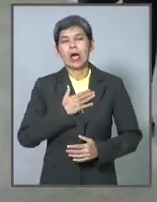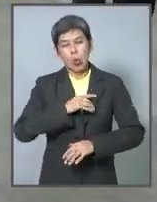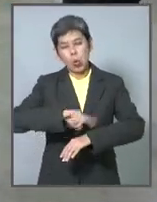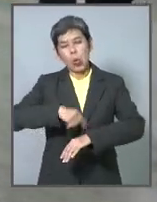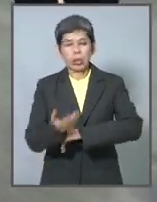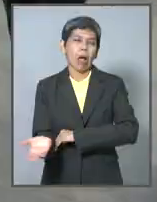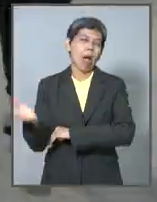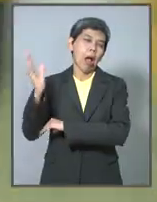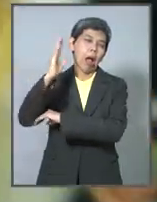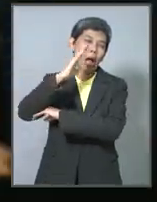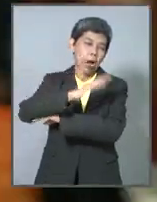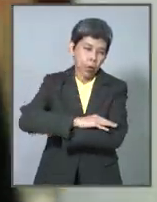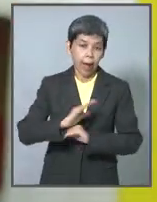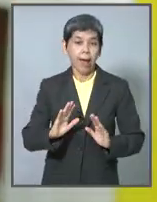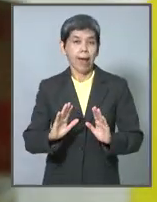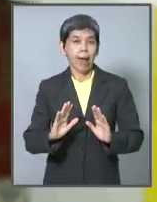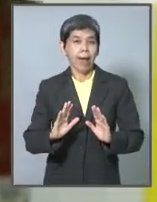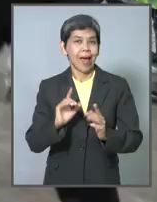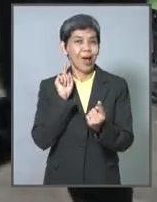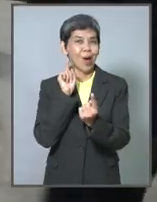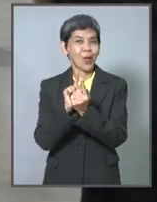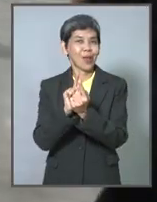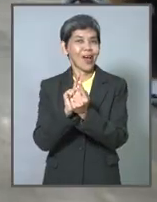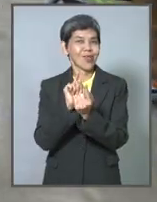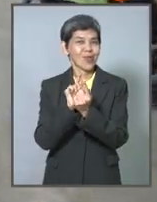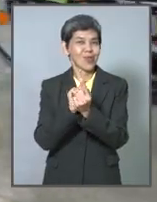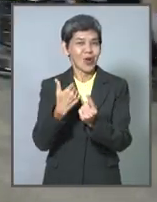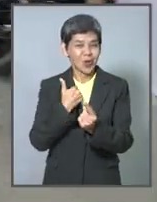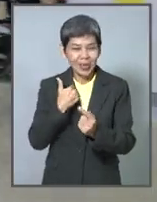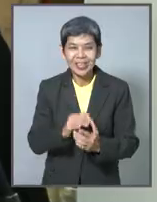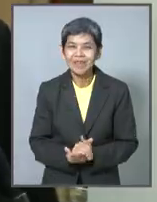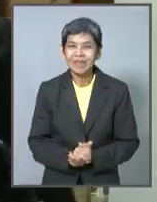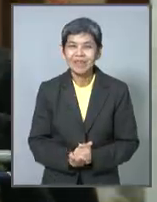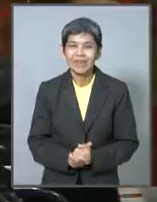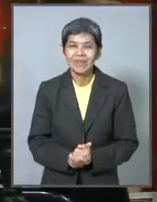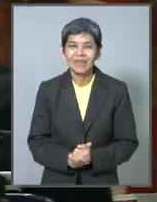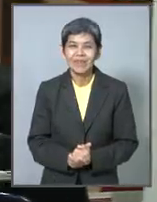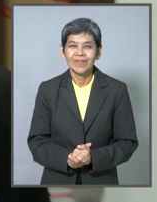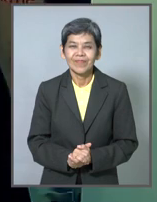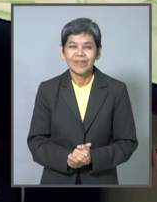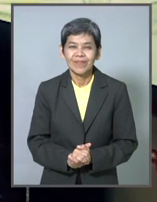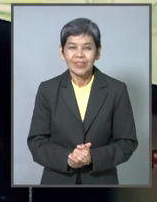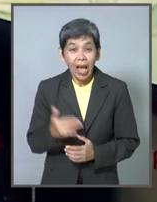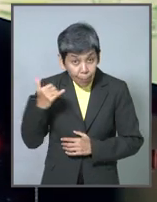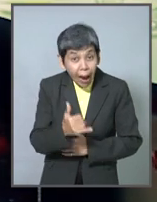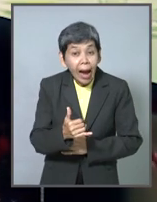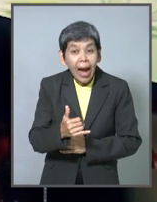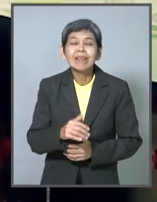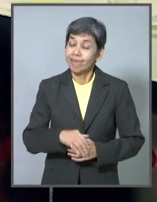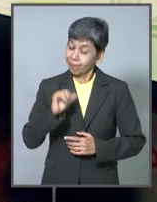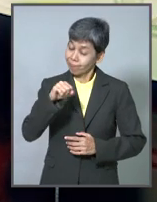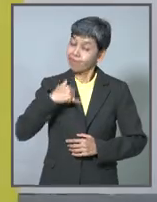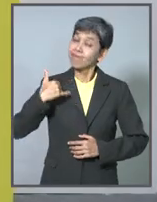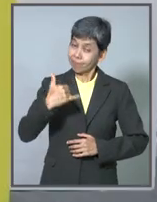าจะต้องใช้เวลาทั้งวันนะอ้าวเดี๋ยวเจอคนรู้จักพี่เอ๋งสวัสดีครับ สวัสดีค่ะ โอ้ยมางานกับเขาด้วยฮะ